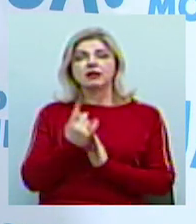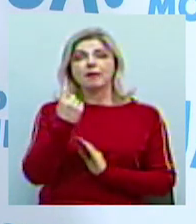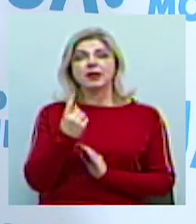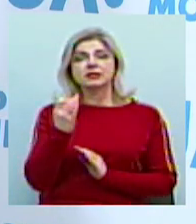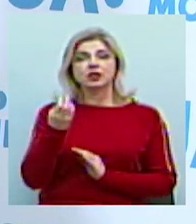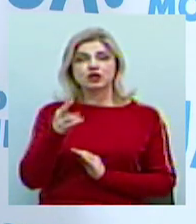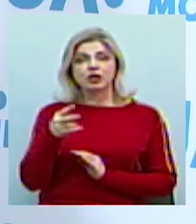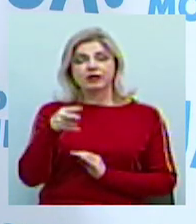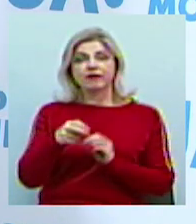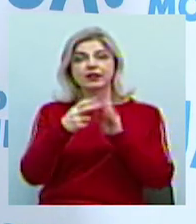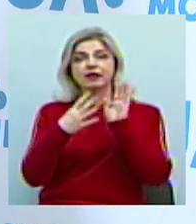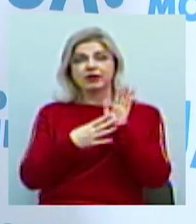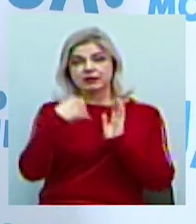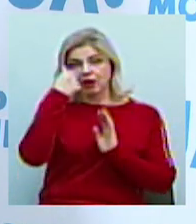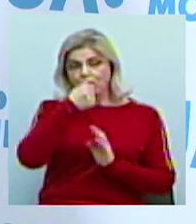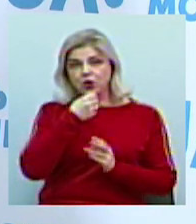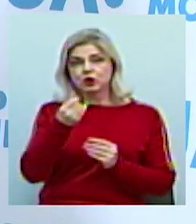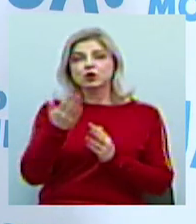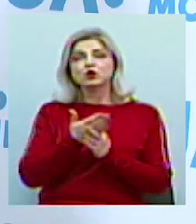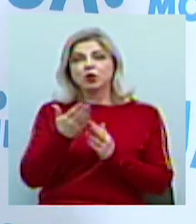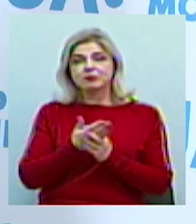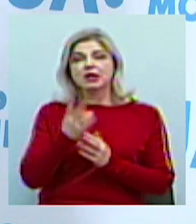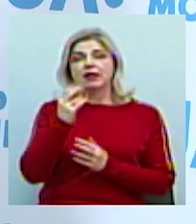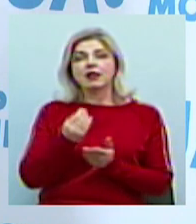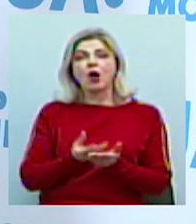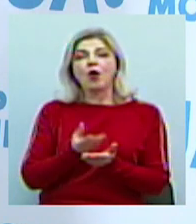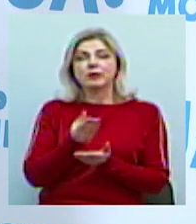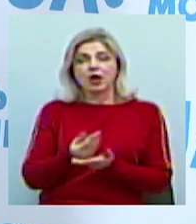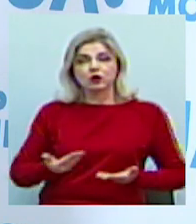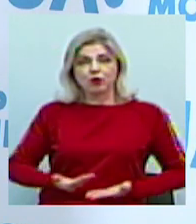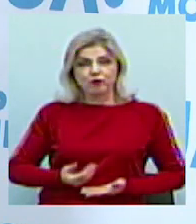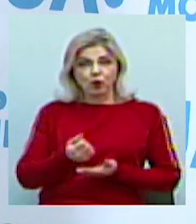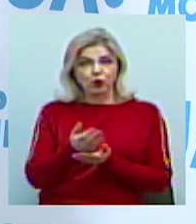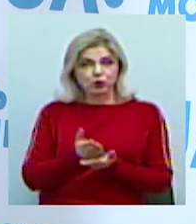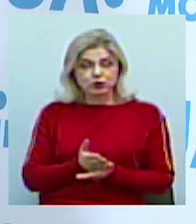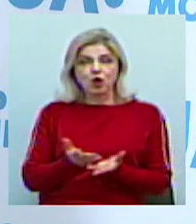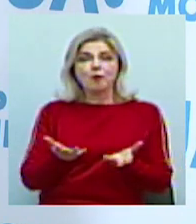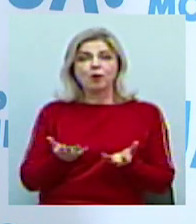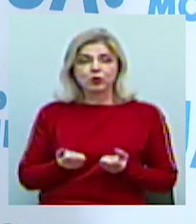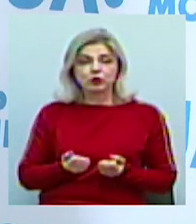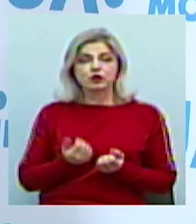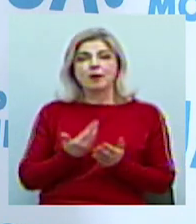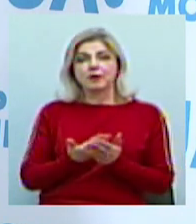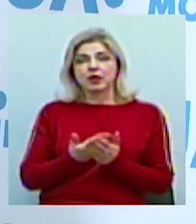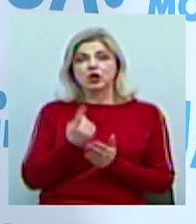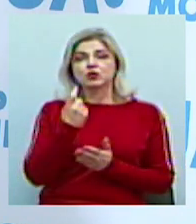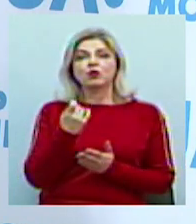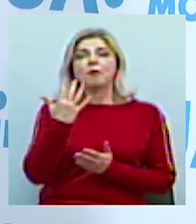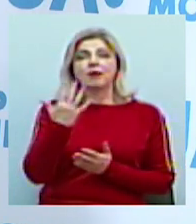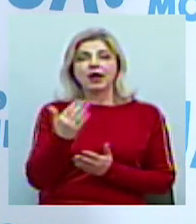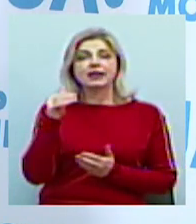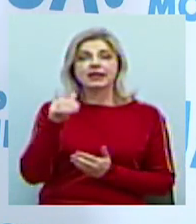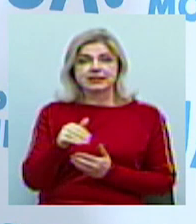січня 2019 року субсидію для відшкодування витрат на оплату житлово-комунальних послуг отримує близько